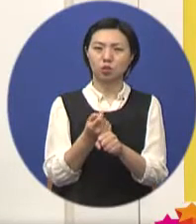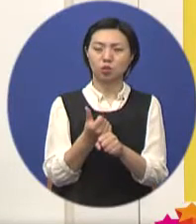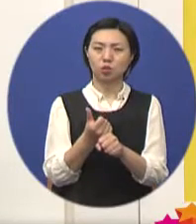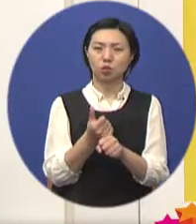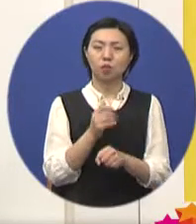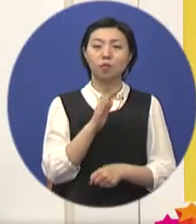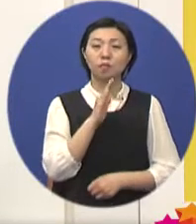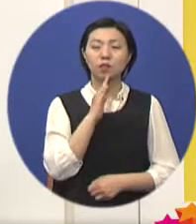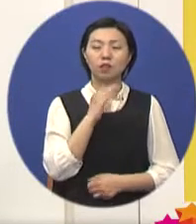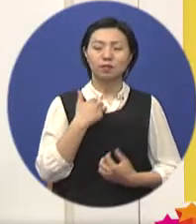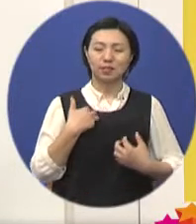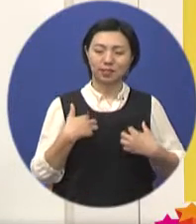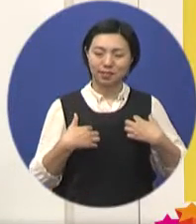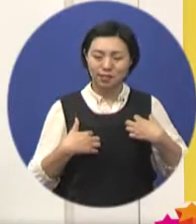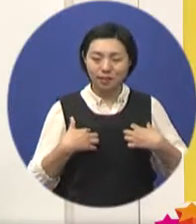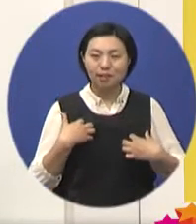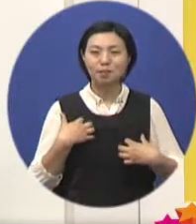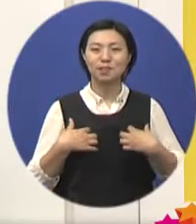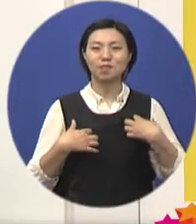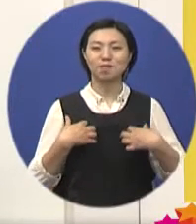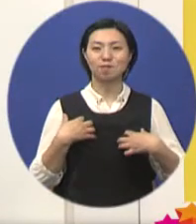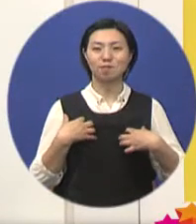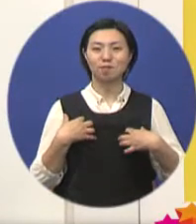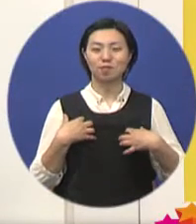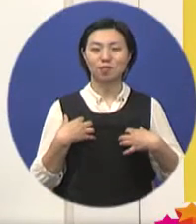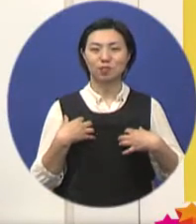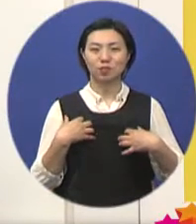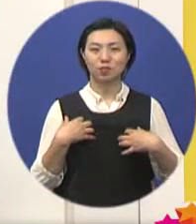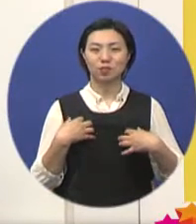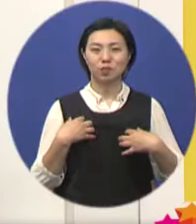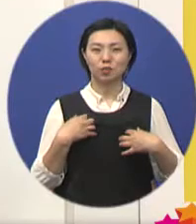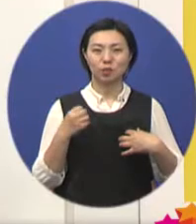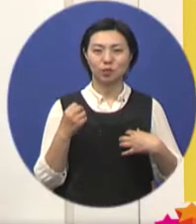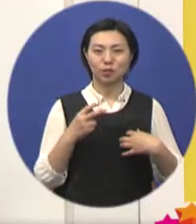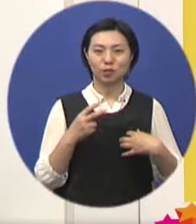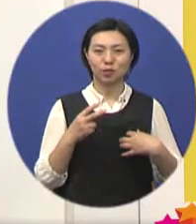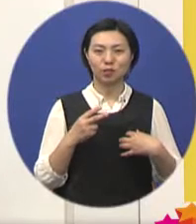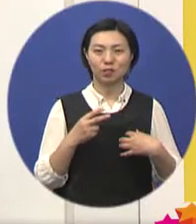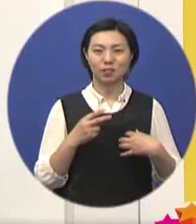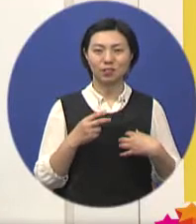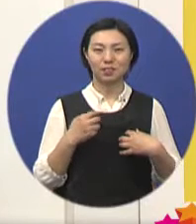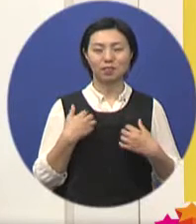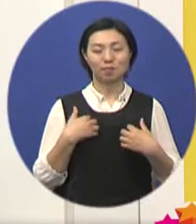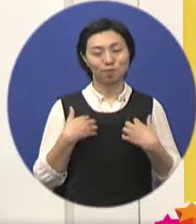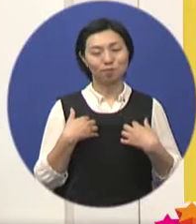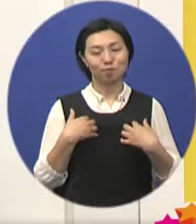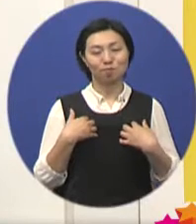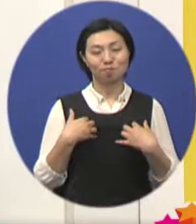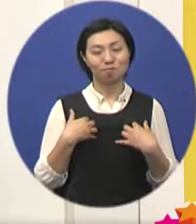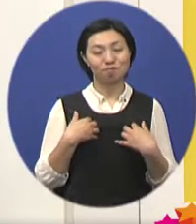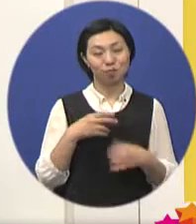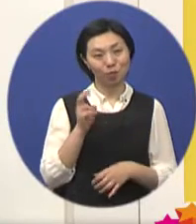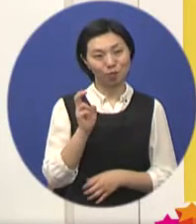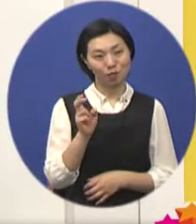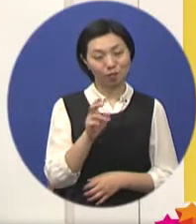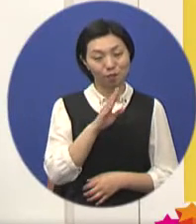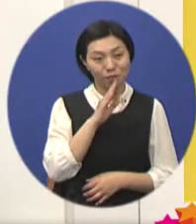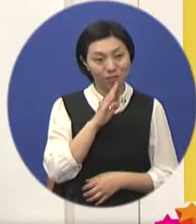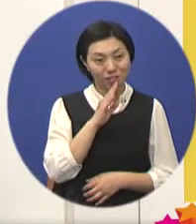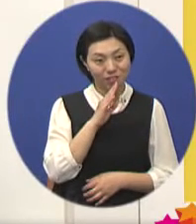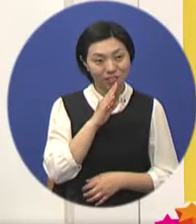탁월하니 재미있고 굉장히 그 또 유튜 있으시고 그러실 것 같은데.